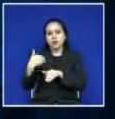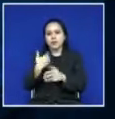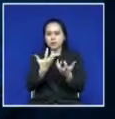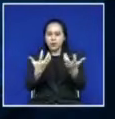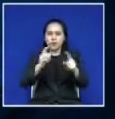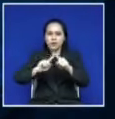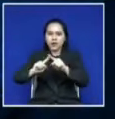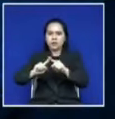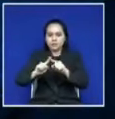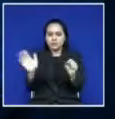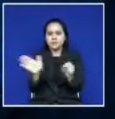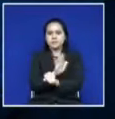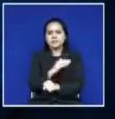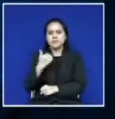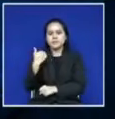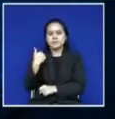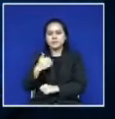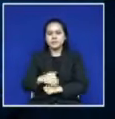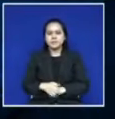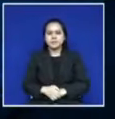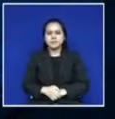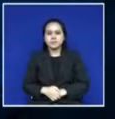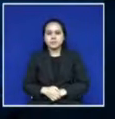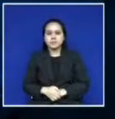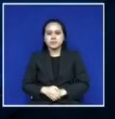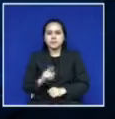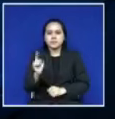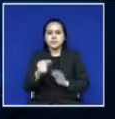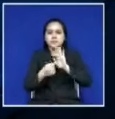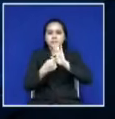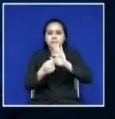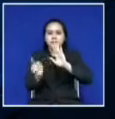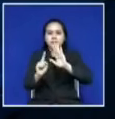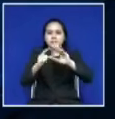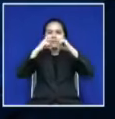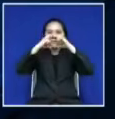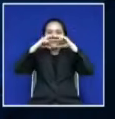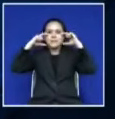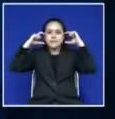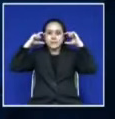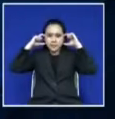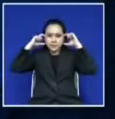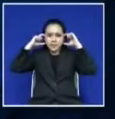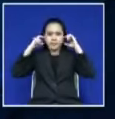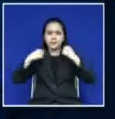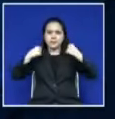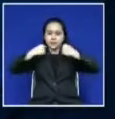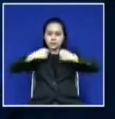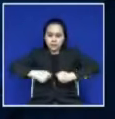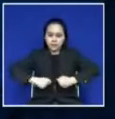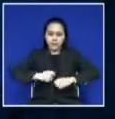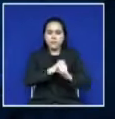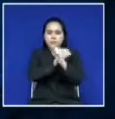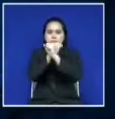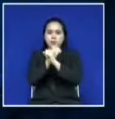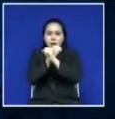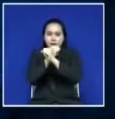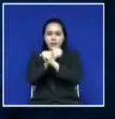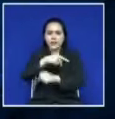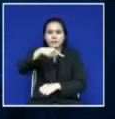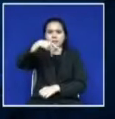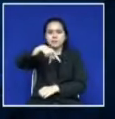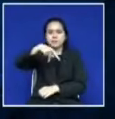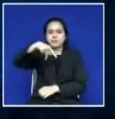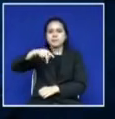พียงนะครับไม่ว่าจะเป็นเรื่องของหน้ากากนะครับเรื่องของชุด นะครับป้องกันโรคนะครับเรียก PPE นะ